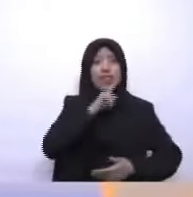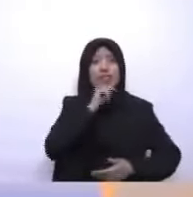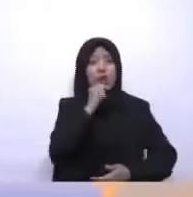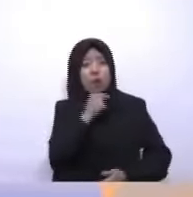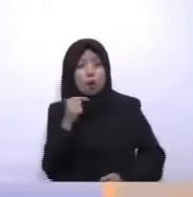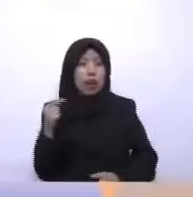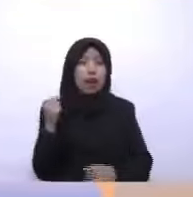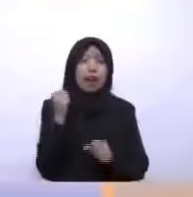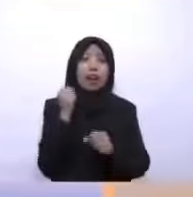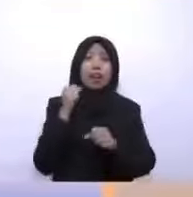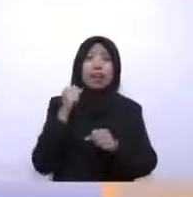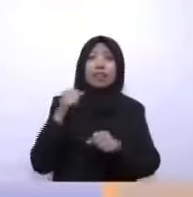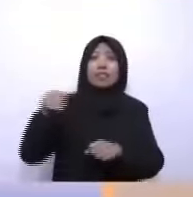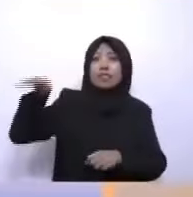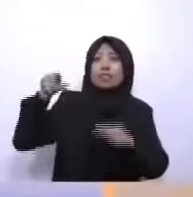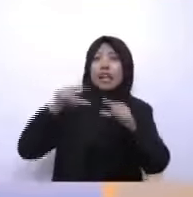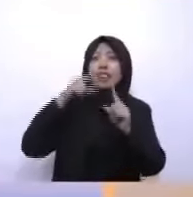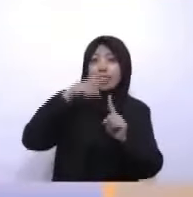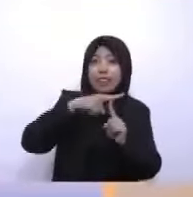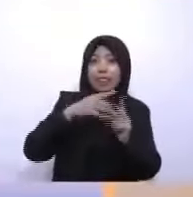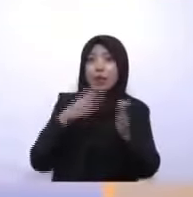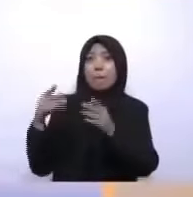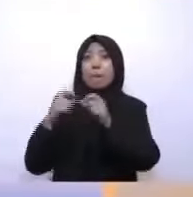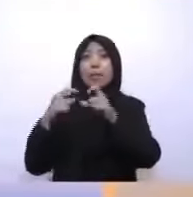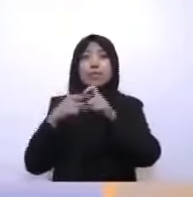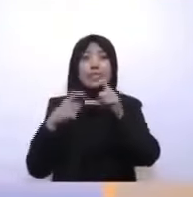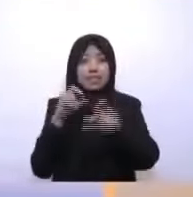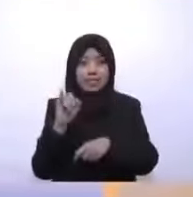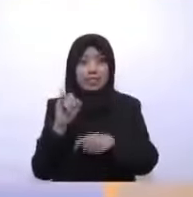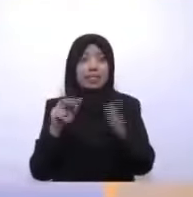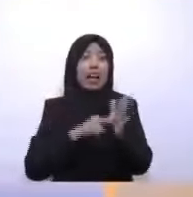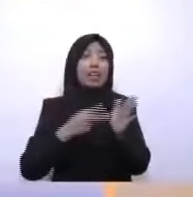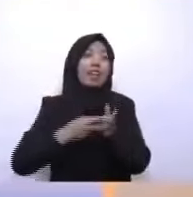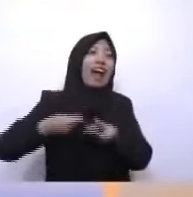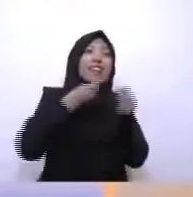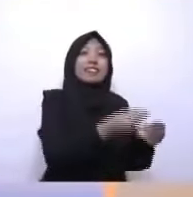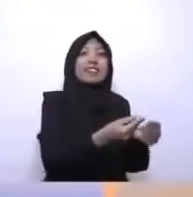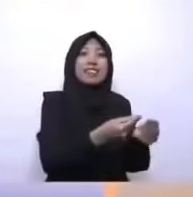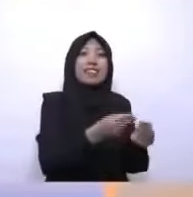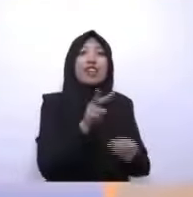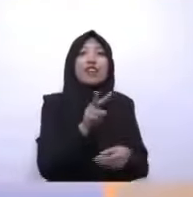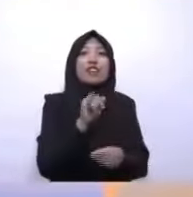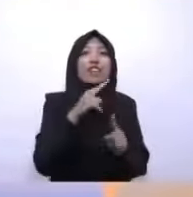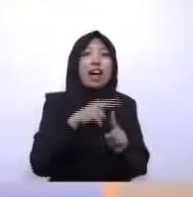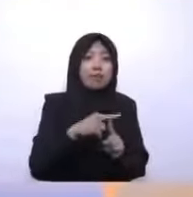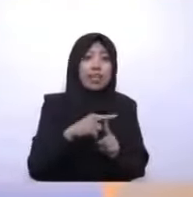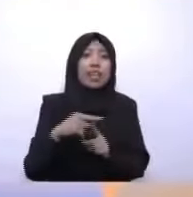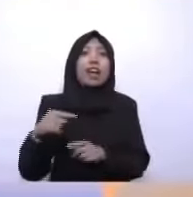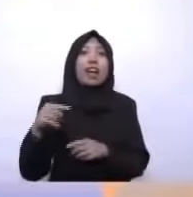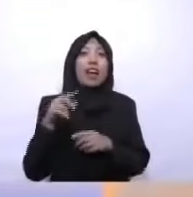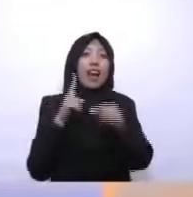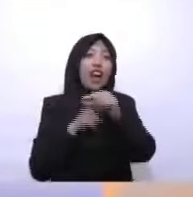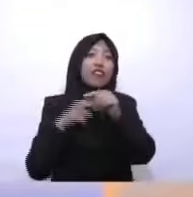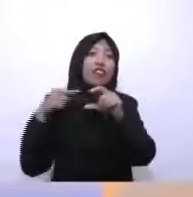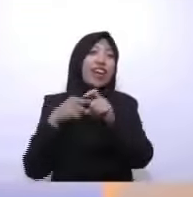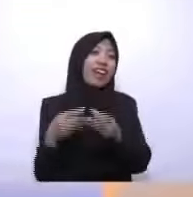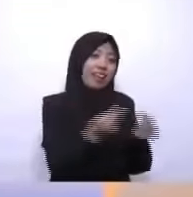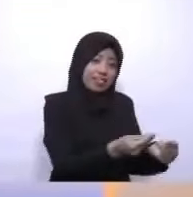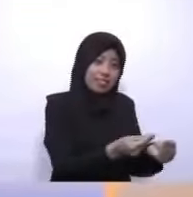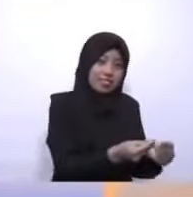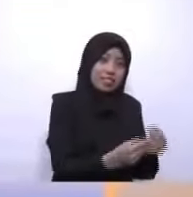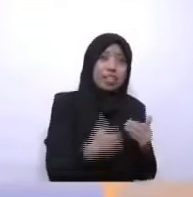berikan vitamin FE. Terus kalau memang kurang vitamin yang lain, kita